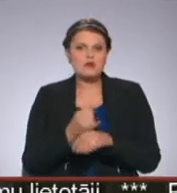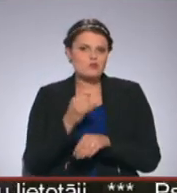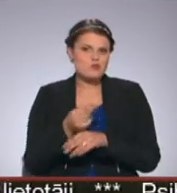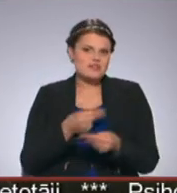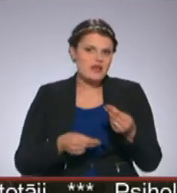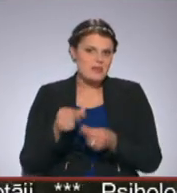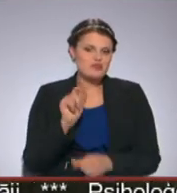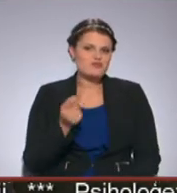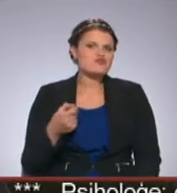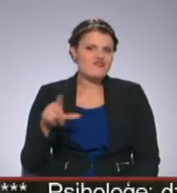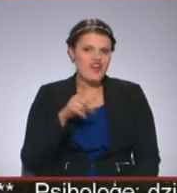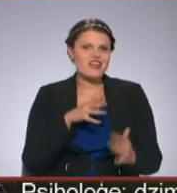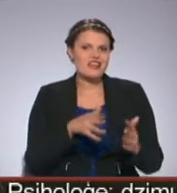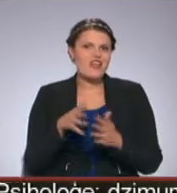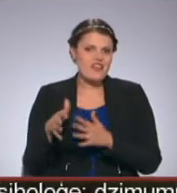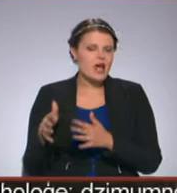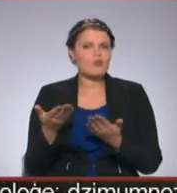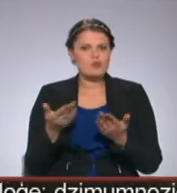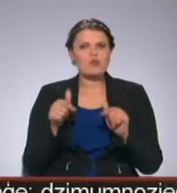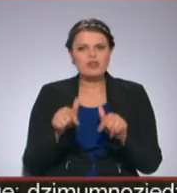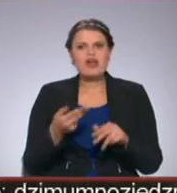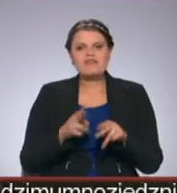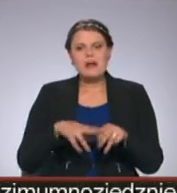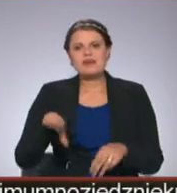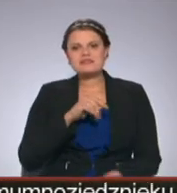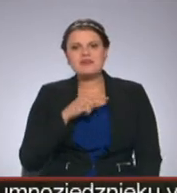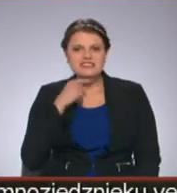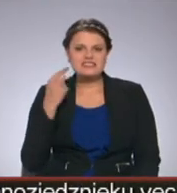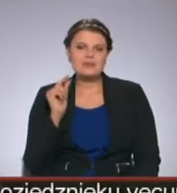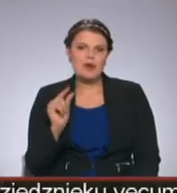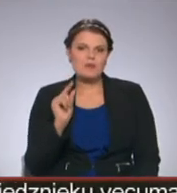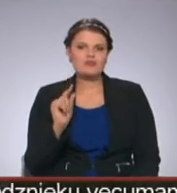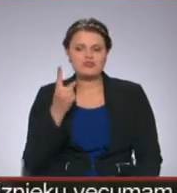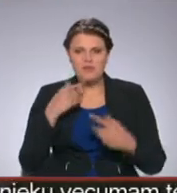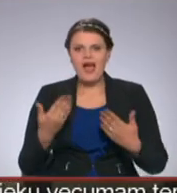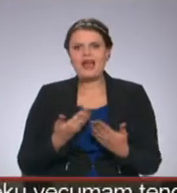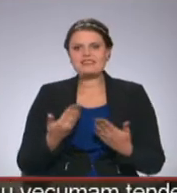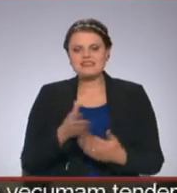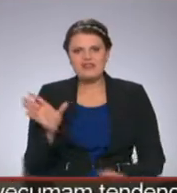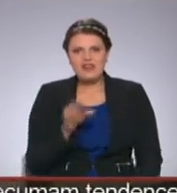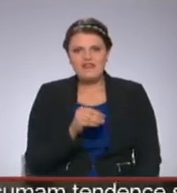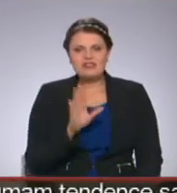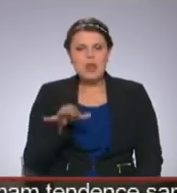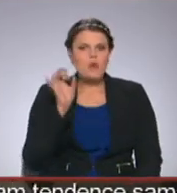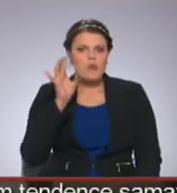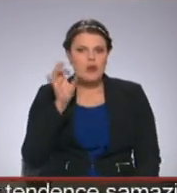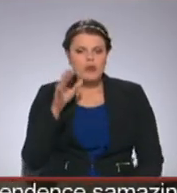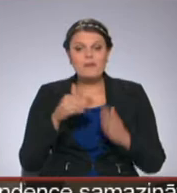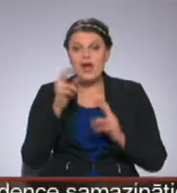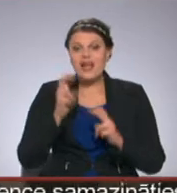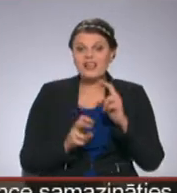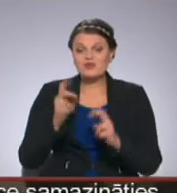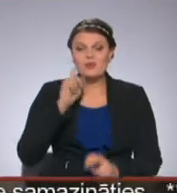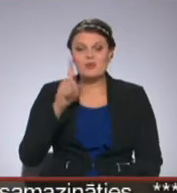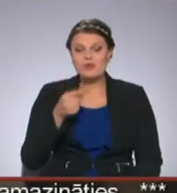biznesā bišķi vairāk, tā kā. Nu tā, un tāpēc mēs gribam bišķiņu tā kā atdzīvināt visu. Lai popularizētu mājaražotāju